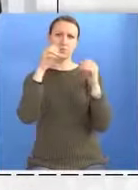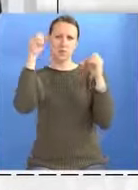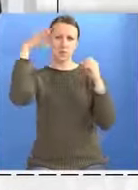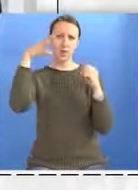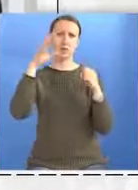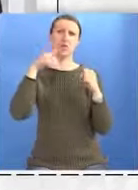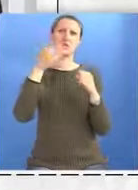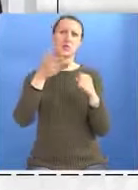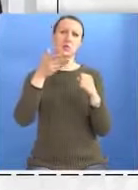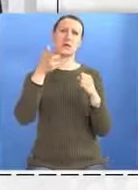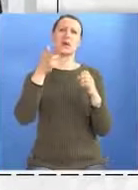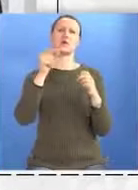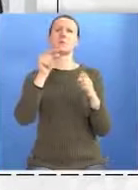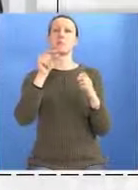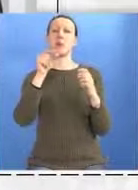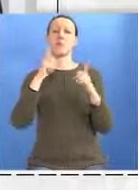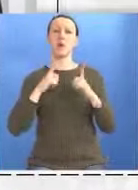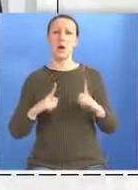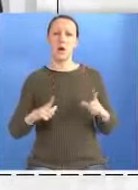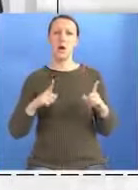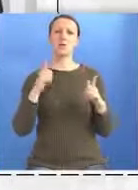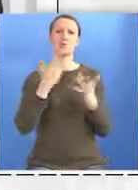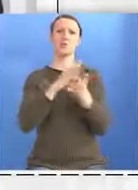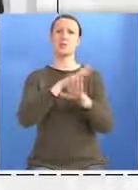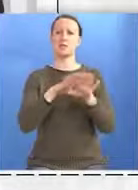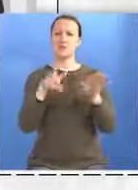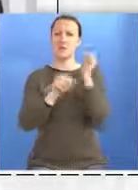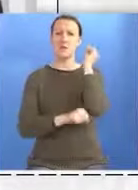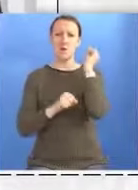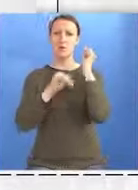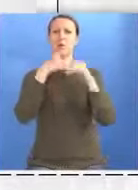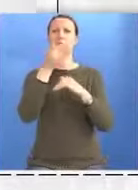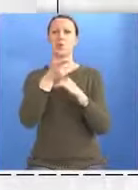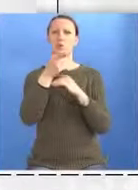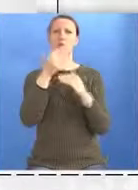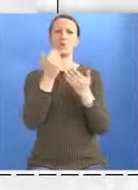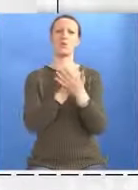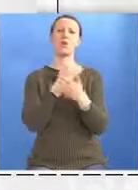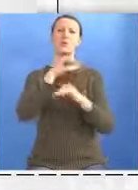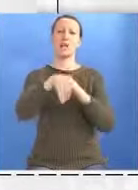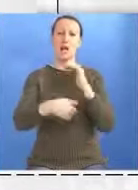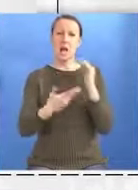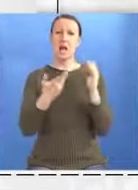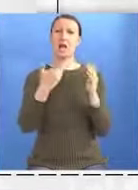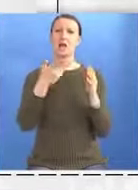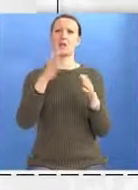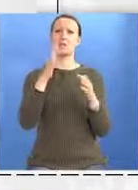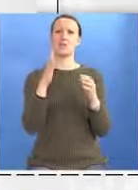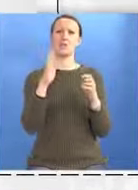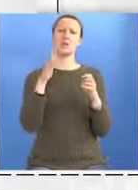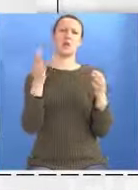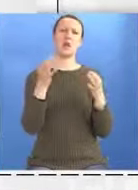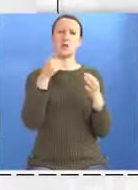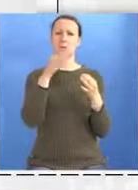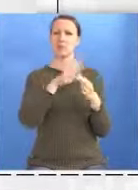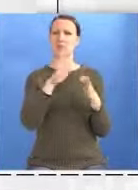i tako. Onda sam malo pauzirala s tim da bih završila studije, onda sam otišla na Novi Zeland i